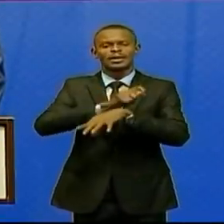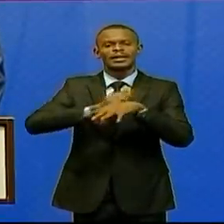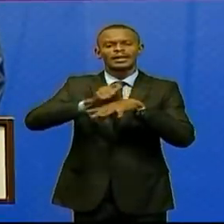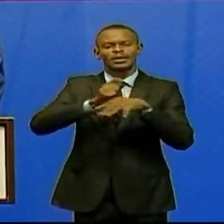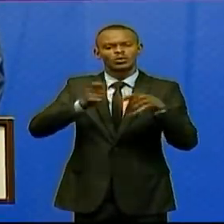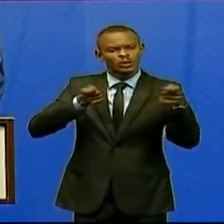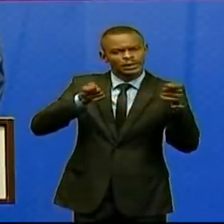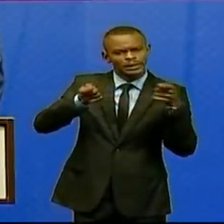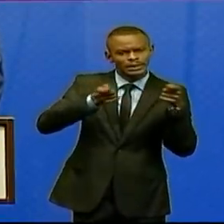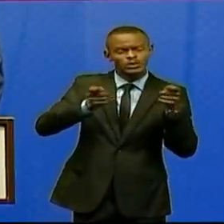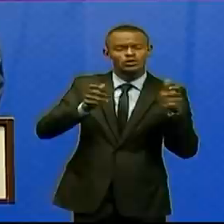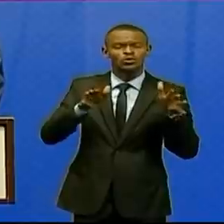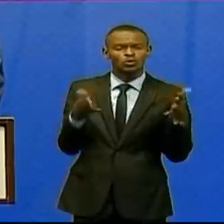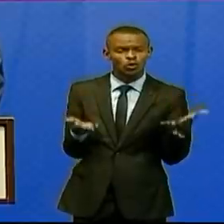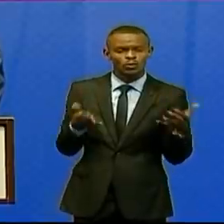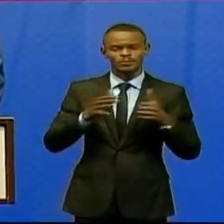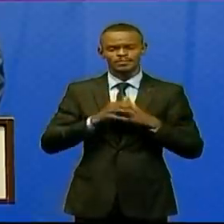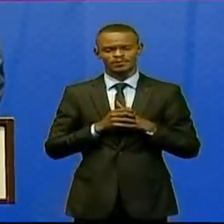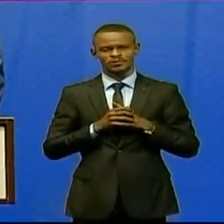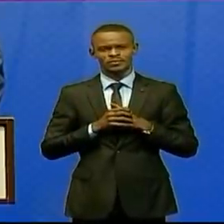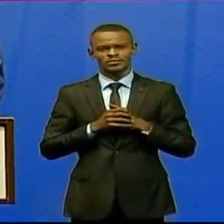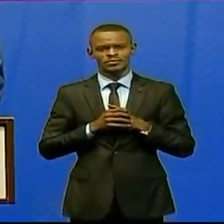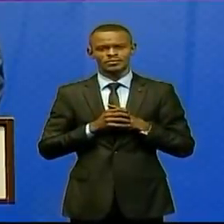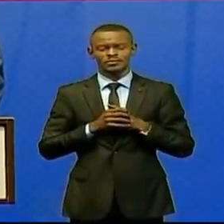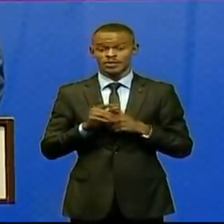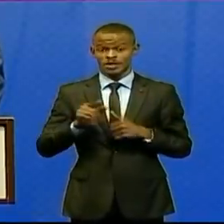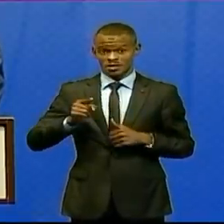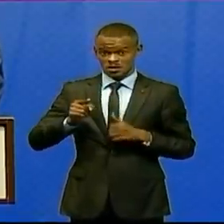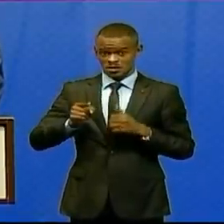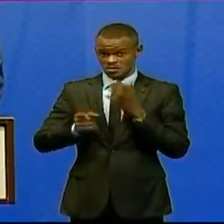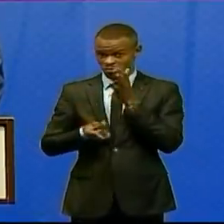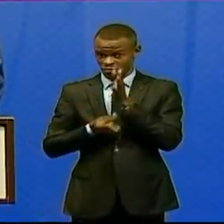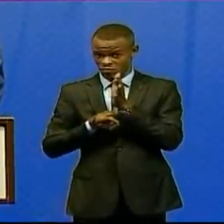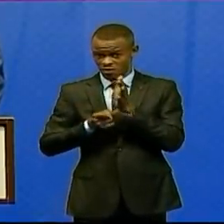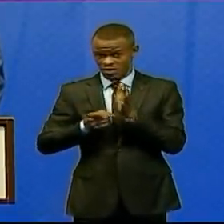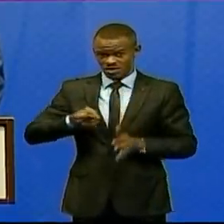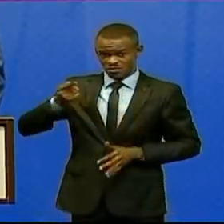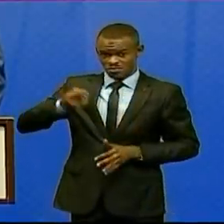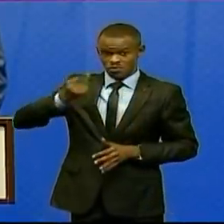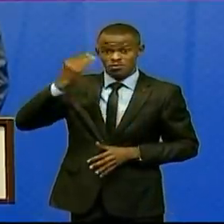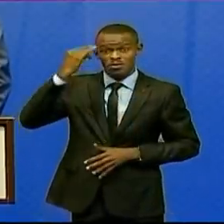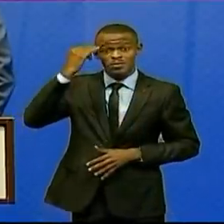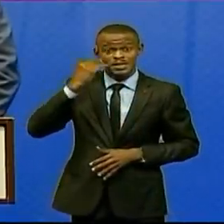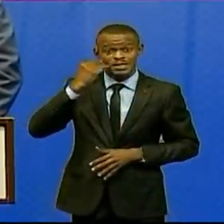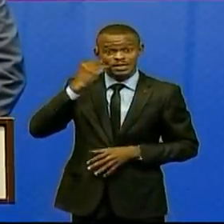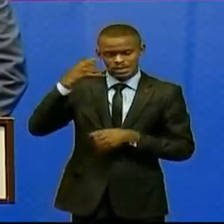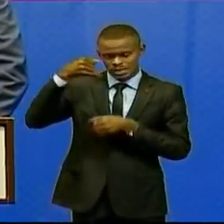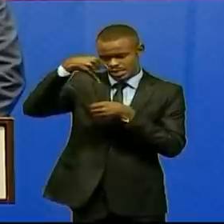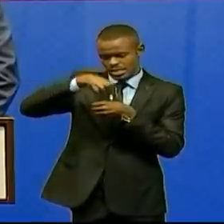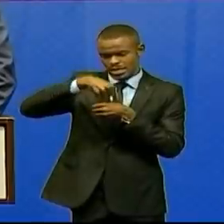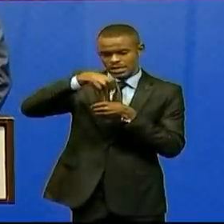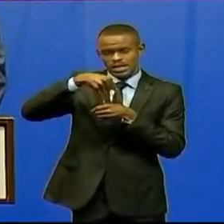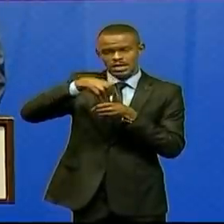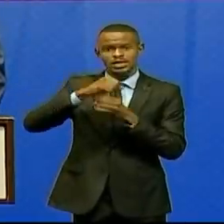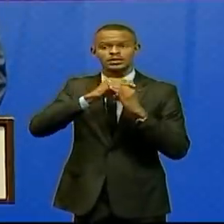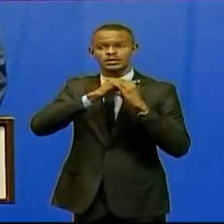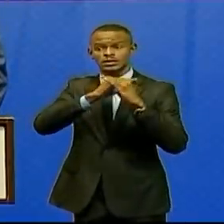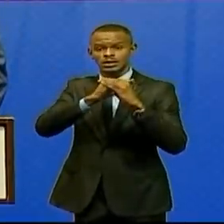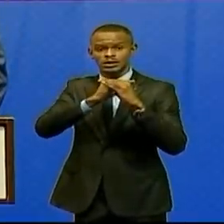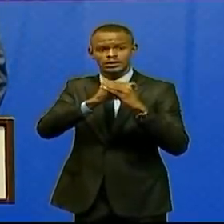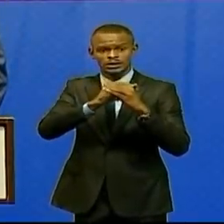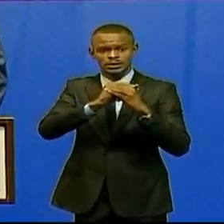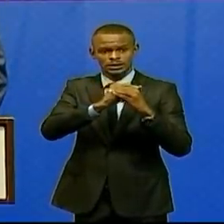L'état du territoire national présenté par le vice-premier ministre, ministre de l'Intérieur, Sécurité, Décentralisation, Affaires